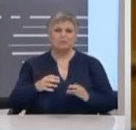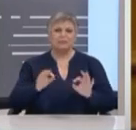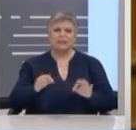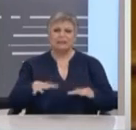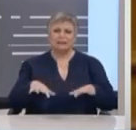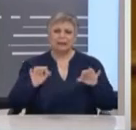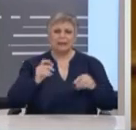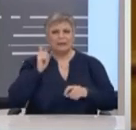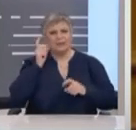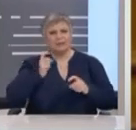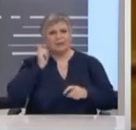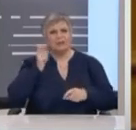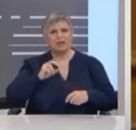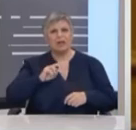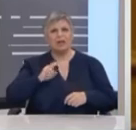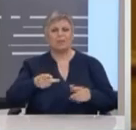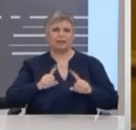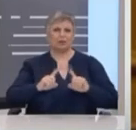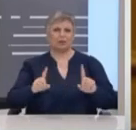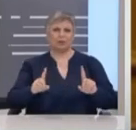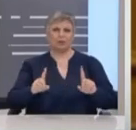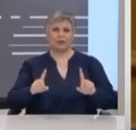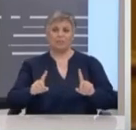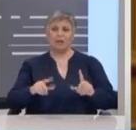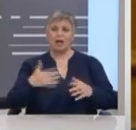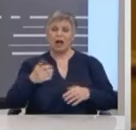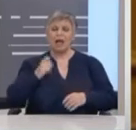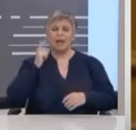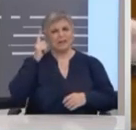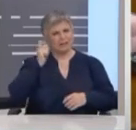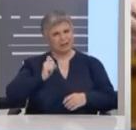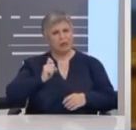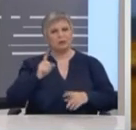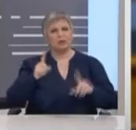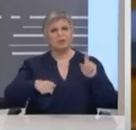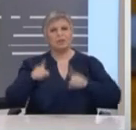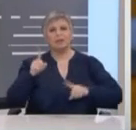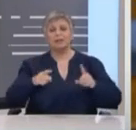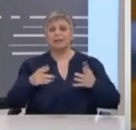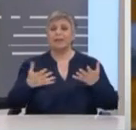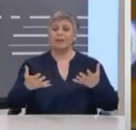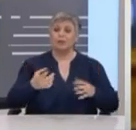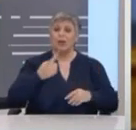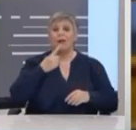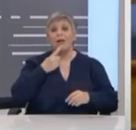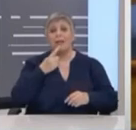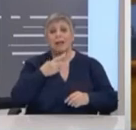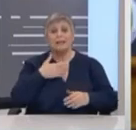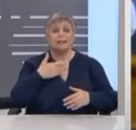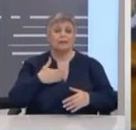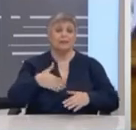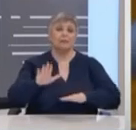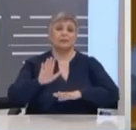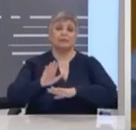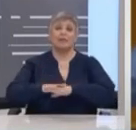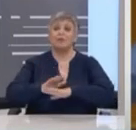φορά να διαμορφωθεί η εντύπωση ότι εντάξει, δεν φταίει τόσο η Τουρκία που ήταν